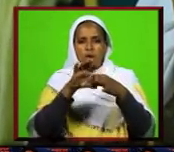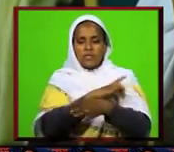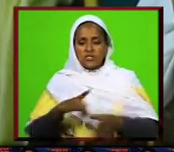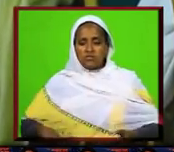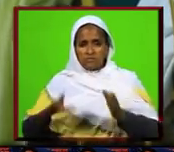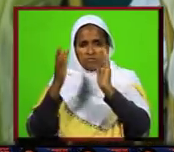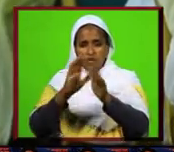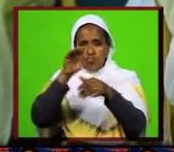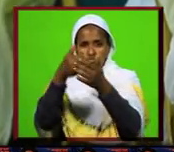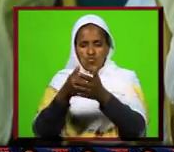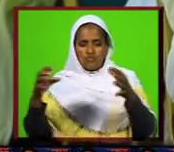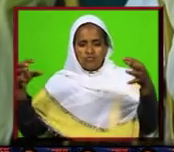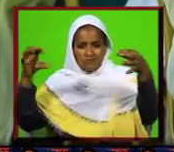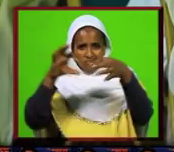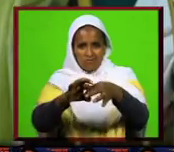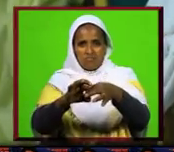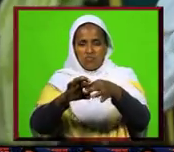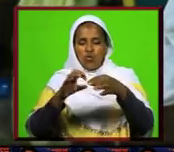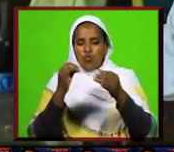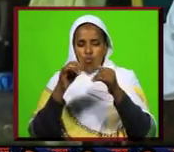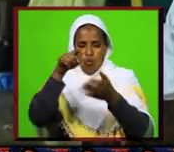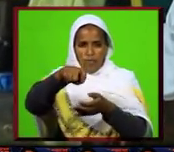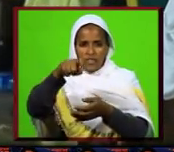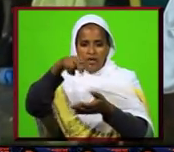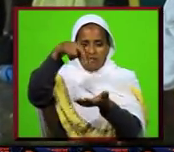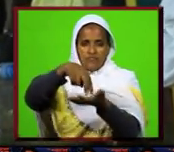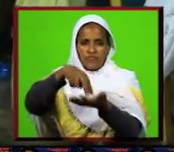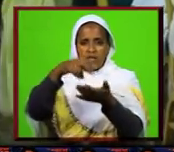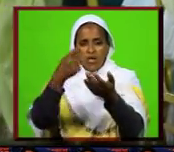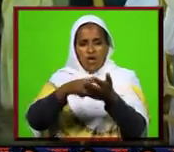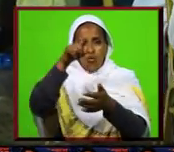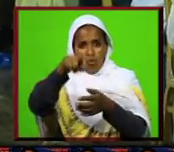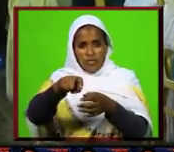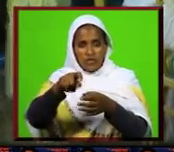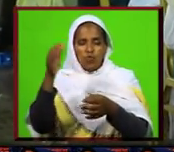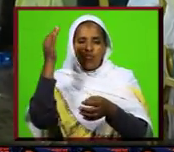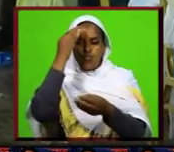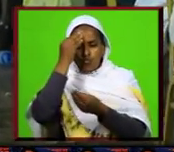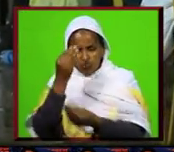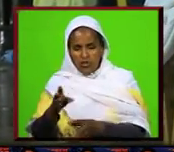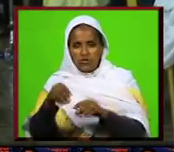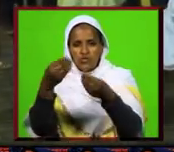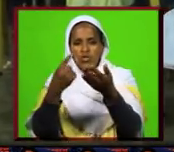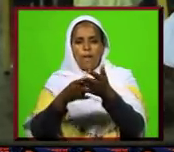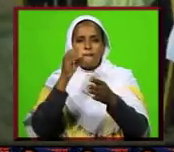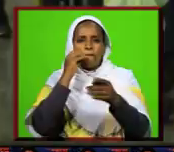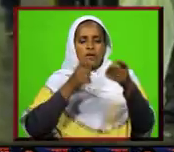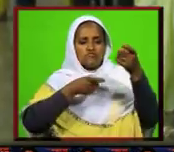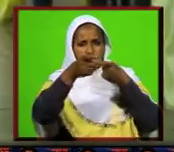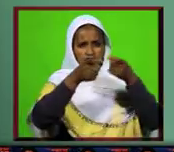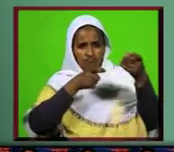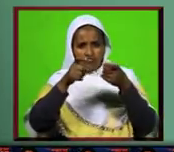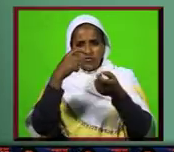ከማህበረ ምእመናኑ ጥምር ኮሚቴ ተዋቅሮ ይሄ ኮሚቴ እውቅና ተሰጥቶት ይህንን ቤት የሚያስተዳድረው